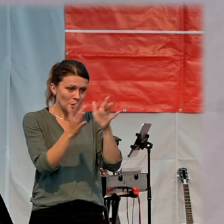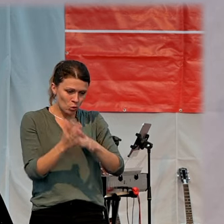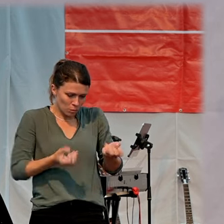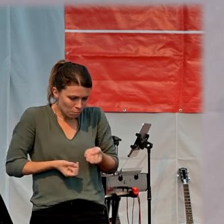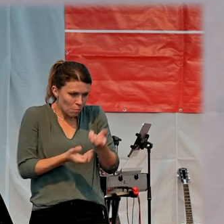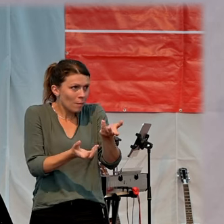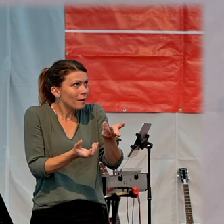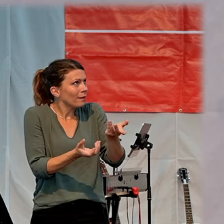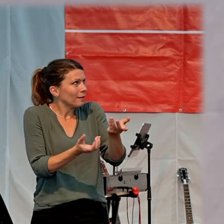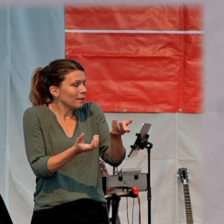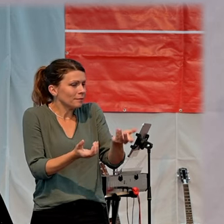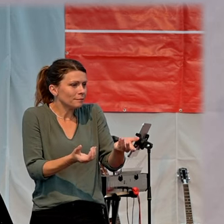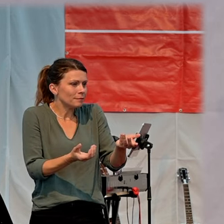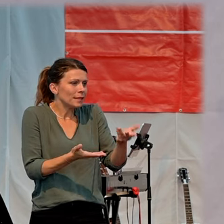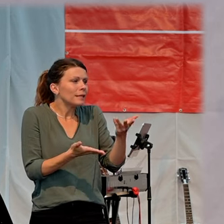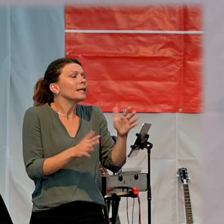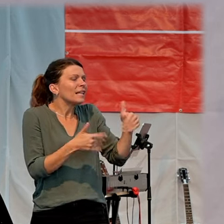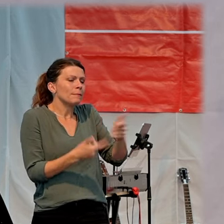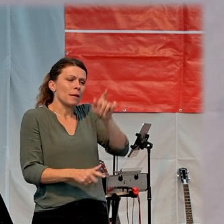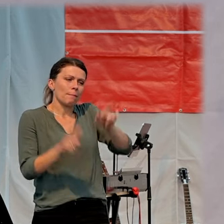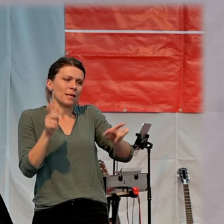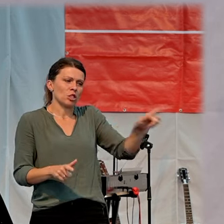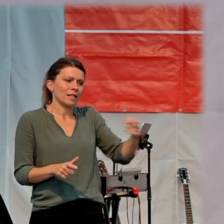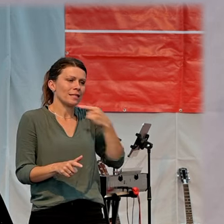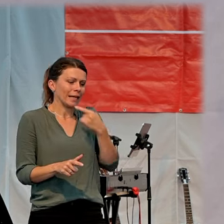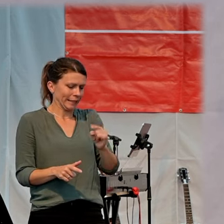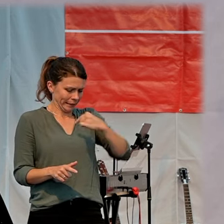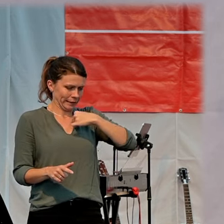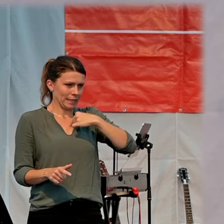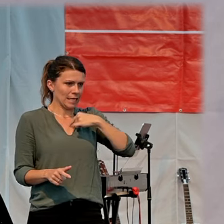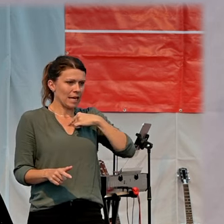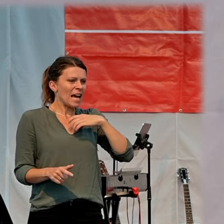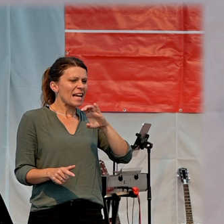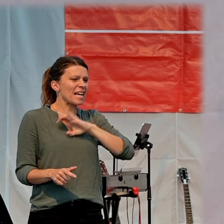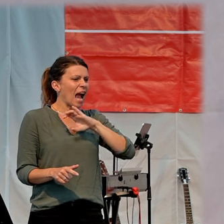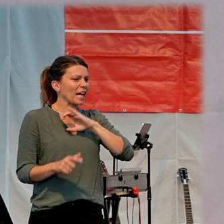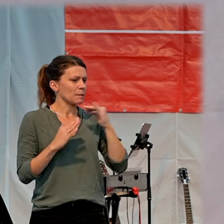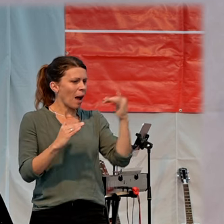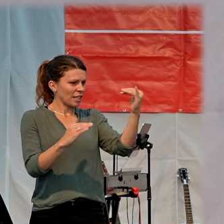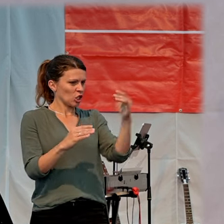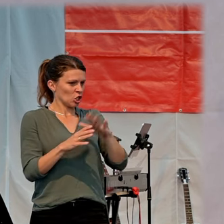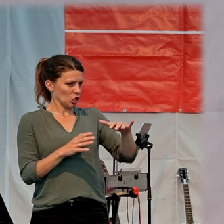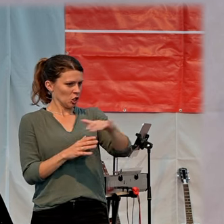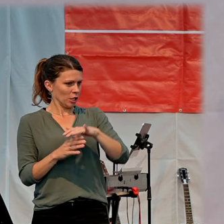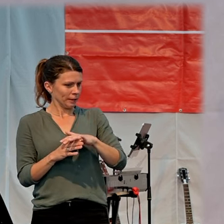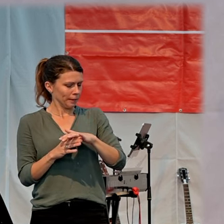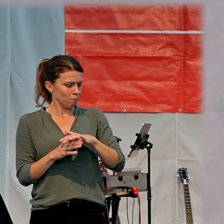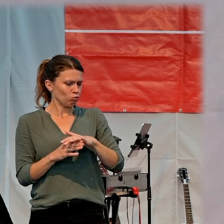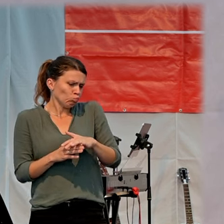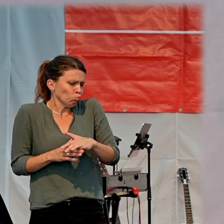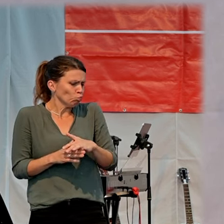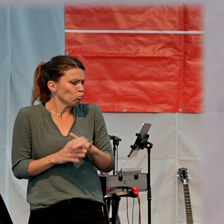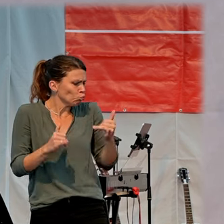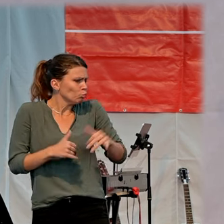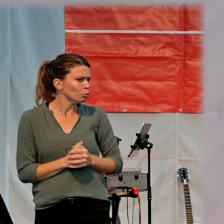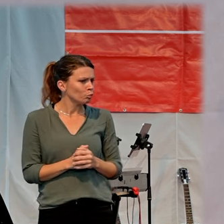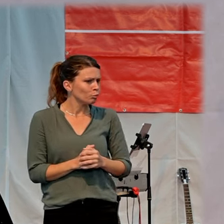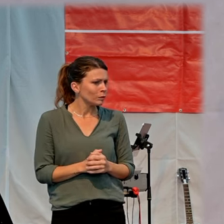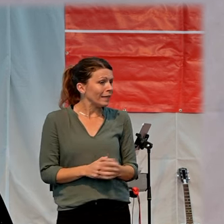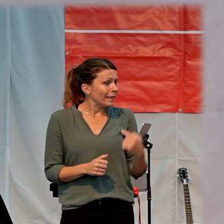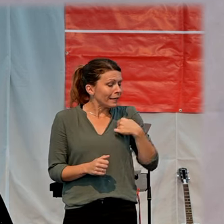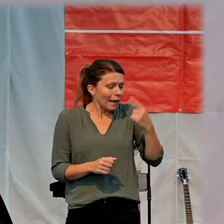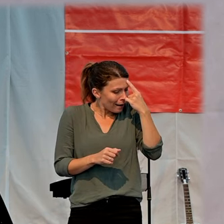Einige denken, ich bin ein Charismatiker, sie haben recht. Ich glaube, dass die Kirche der Zukunft ohne die Charismen